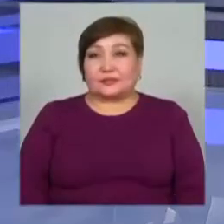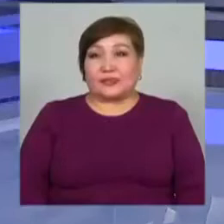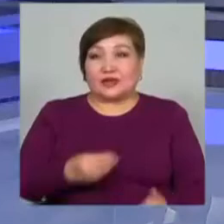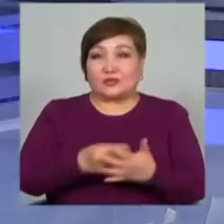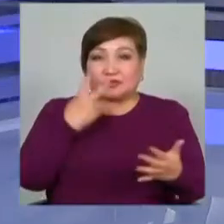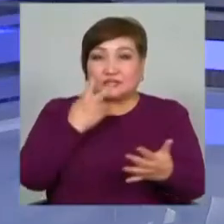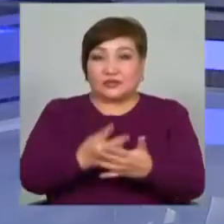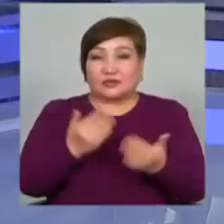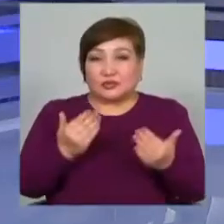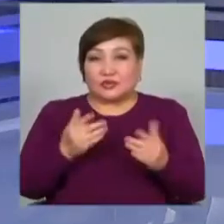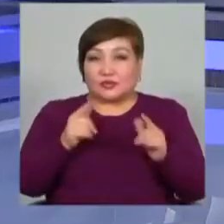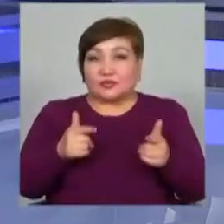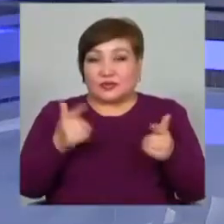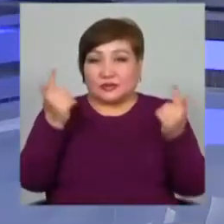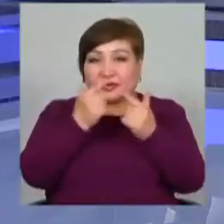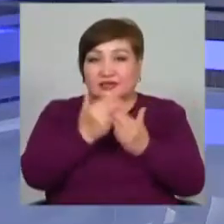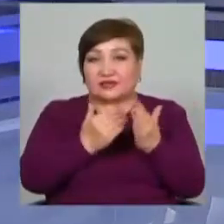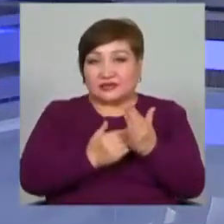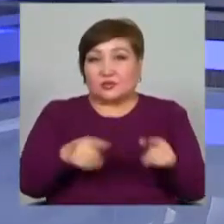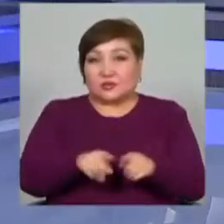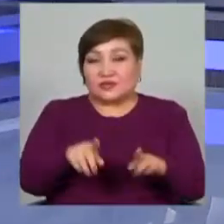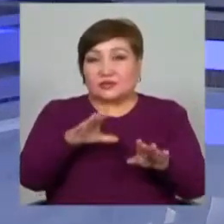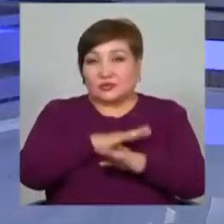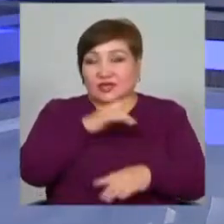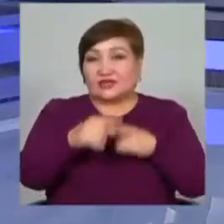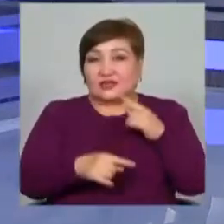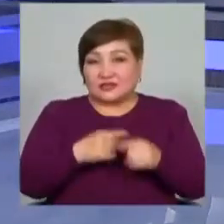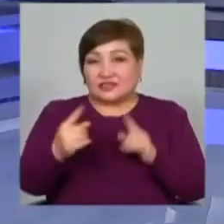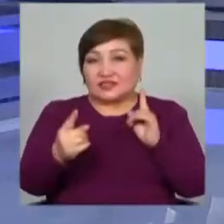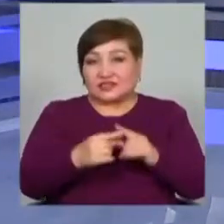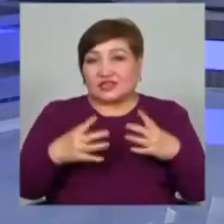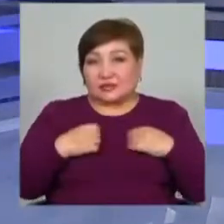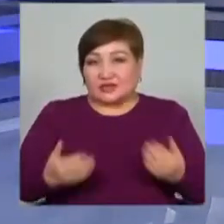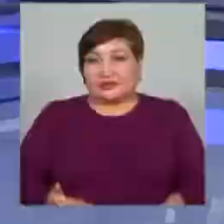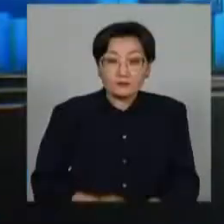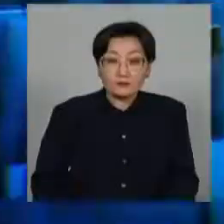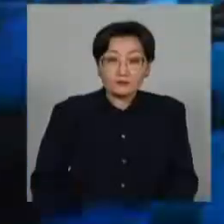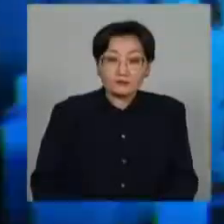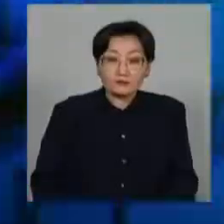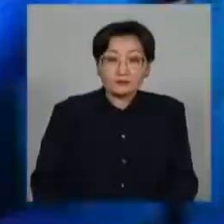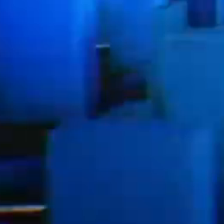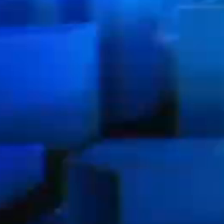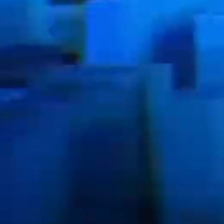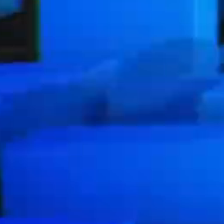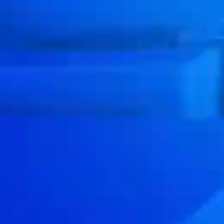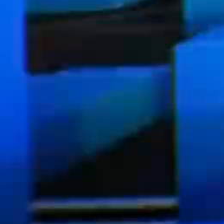Құрметті көрермен, бүгінге бөлісер ақпарат легі осындай болды. Мен өздеріңізбен қоштасамын, қайраттарыңыз қажымасын.